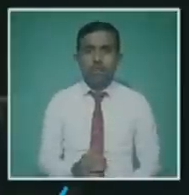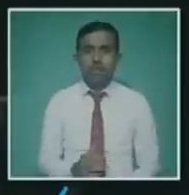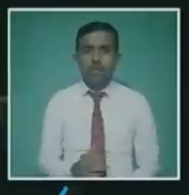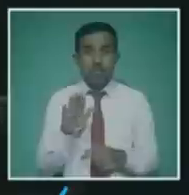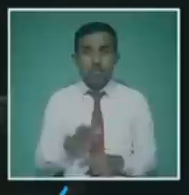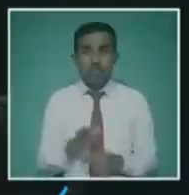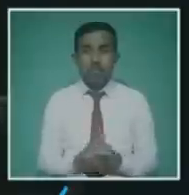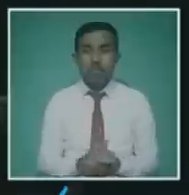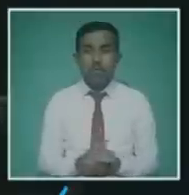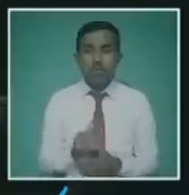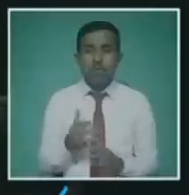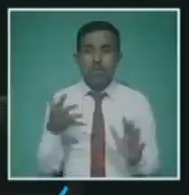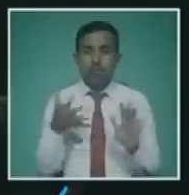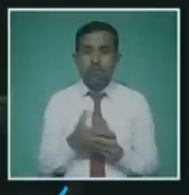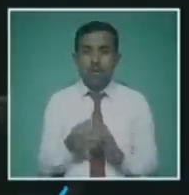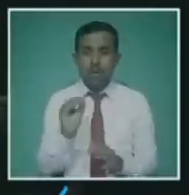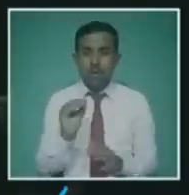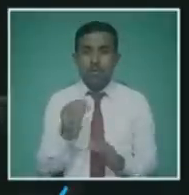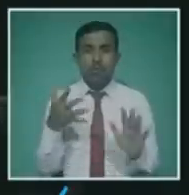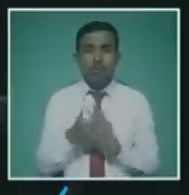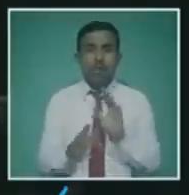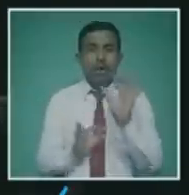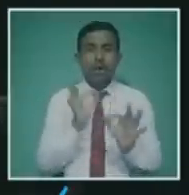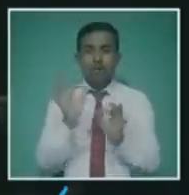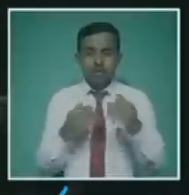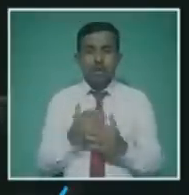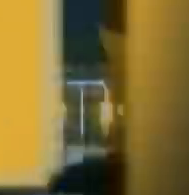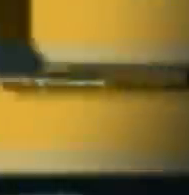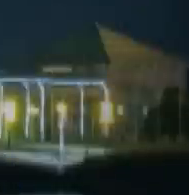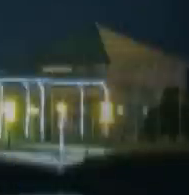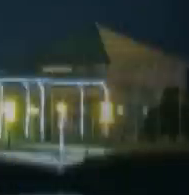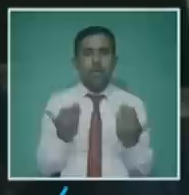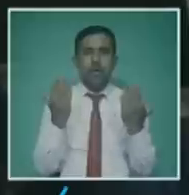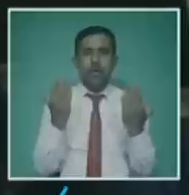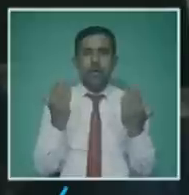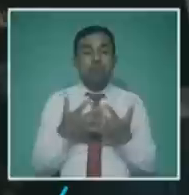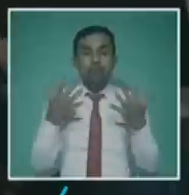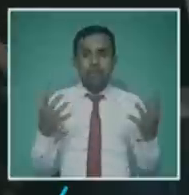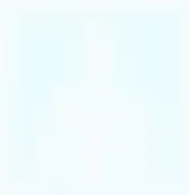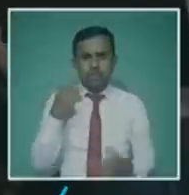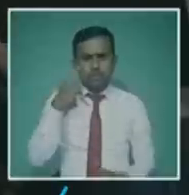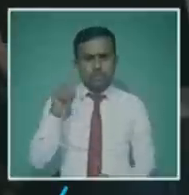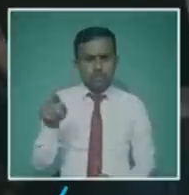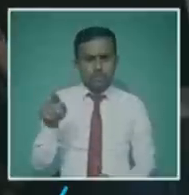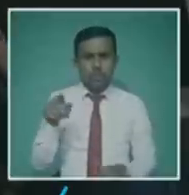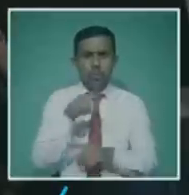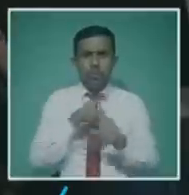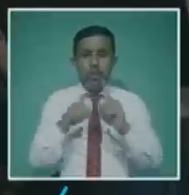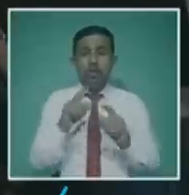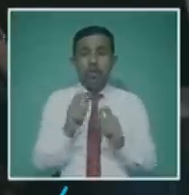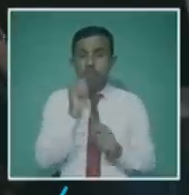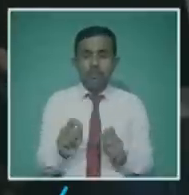පාදක කරගෙන යම් වැරද්දක් සිද්ධ වෙලා තියෙනවා නම් ඒ වැරද්ද කතා කරන්න අපිට අයිතියක් තියෙනවා ඒකත් මතක තියාගන්න විශාල කසුකුසුවක් තියෙනු ජල